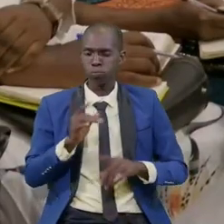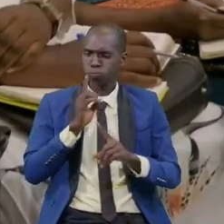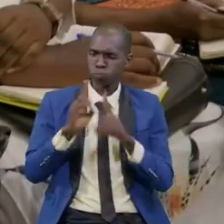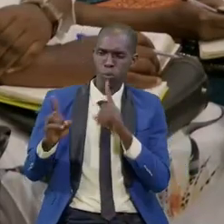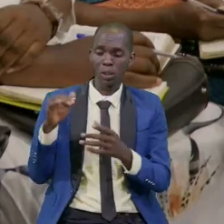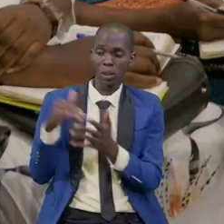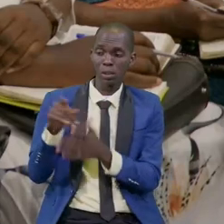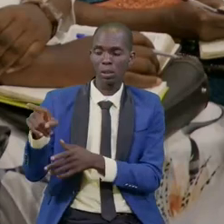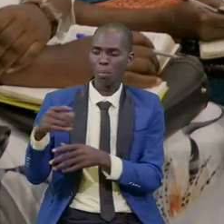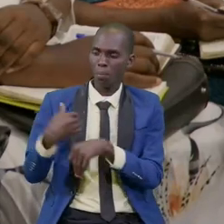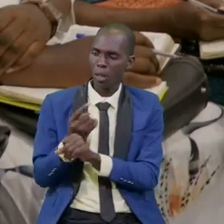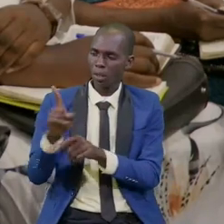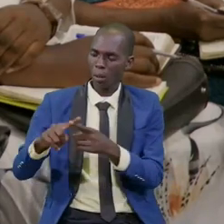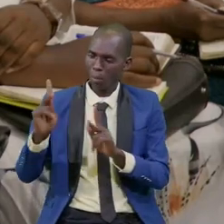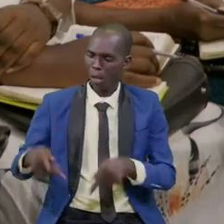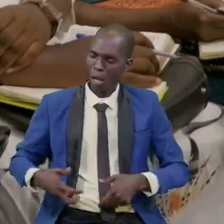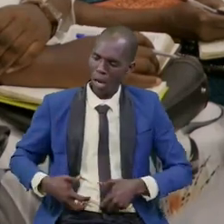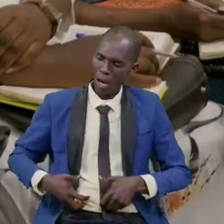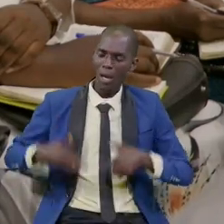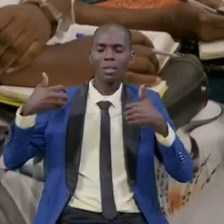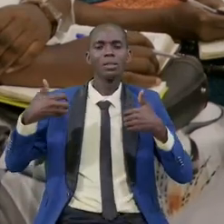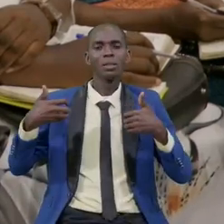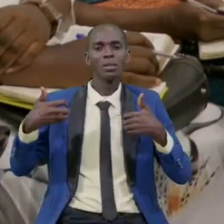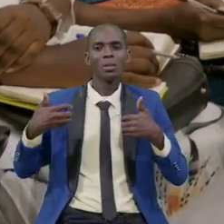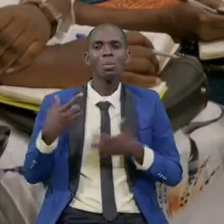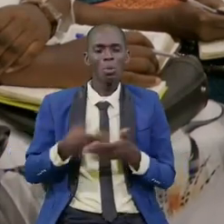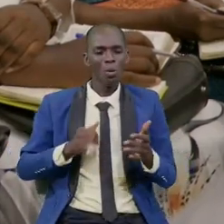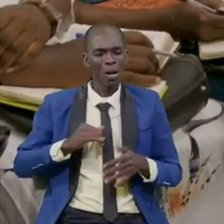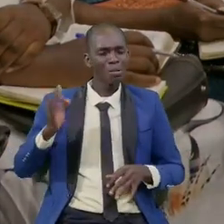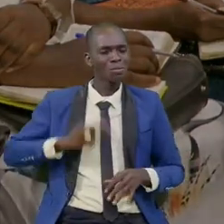l'énerver? Lorsque vous pensez de cette manière, vous êtes un homme